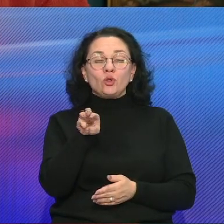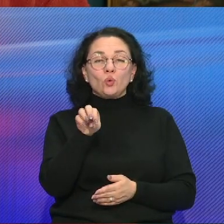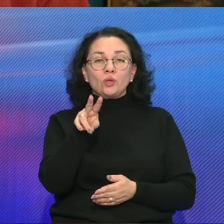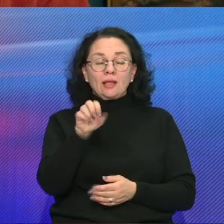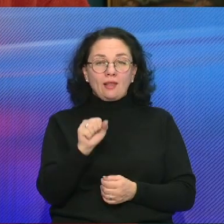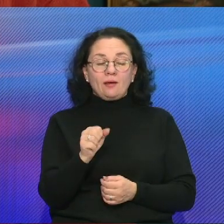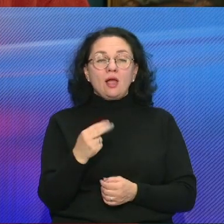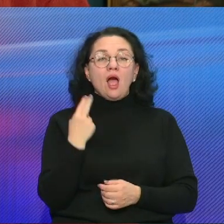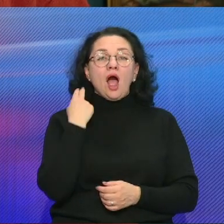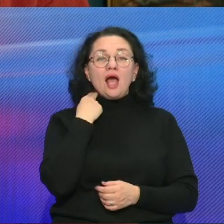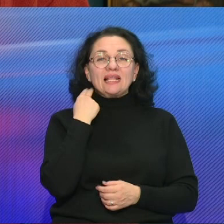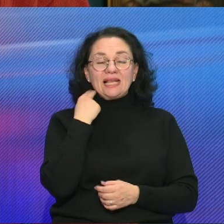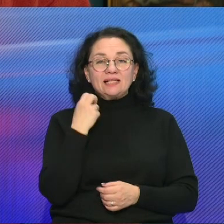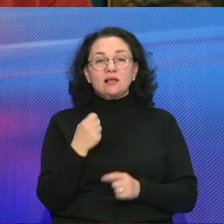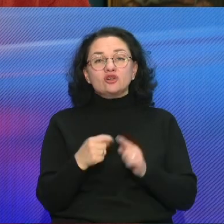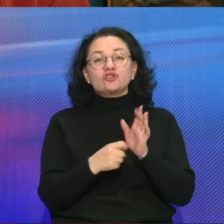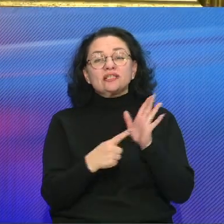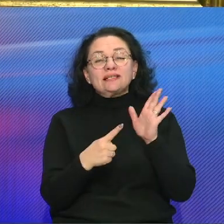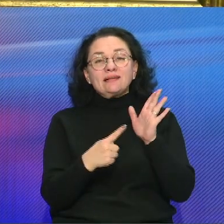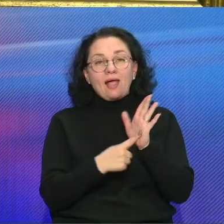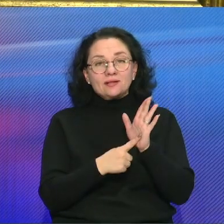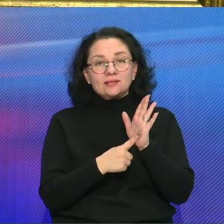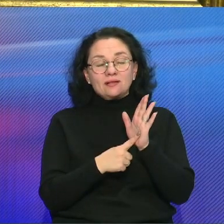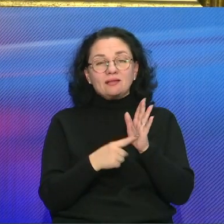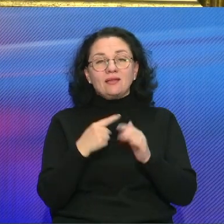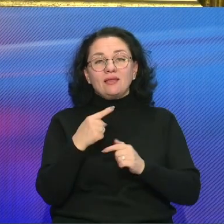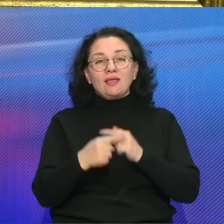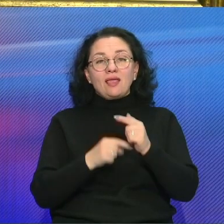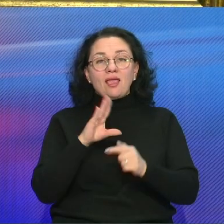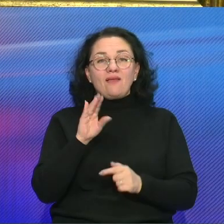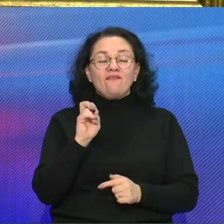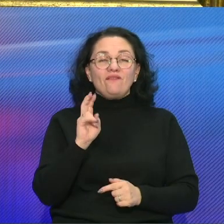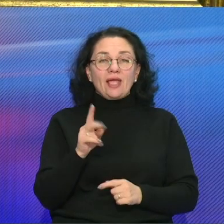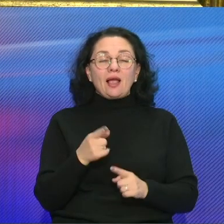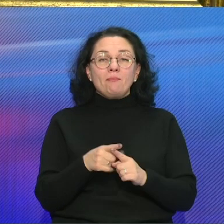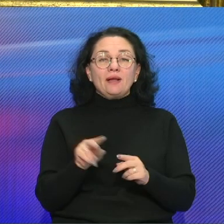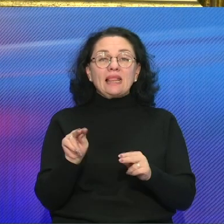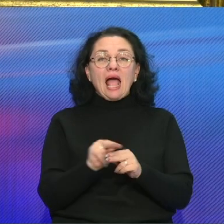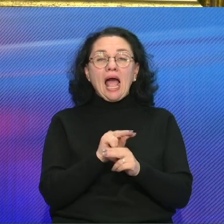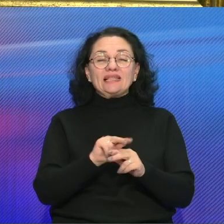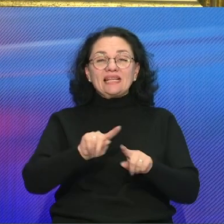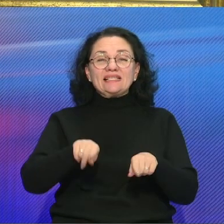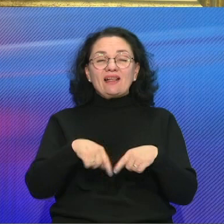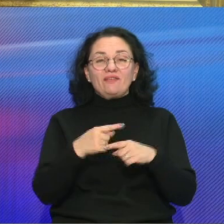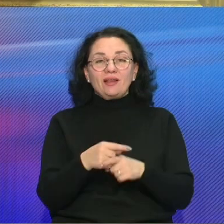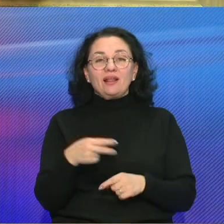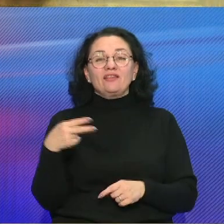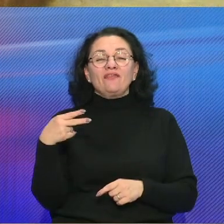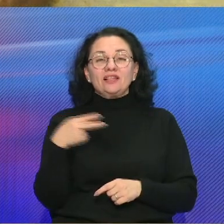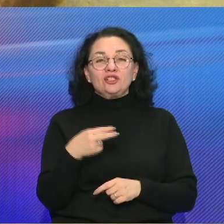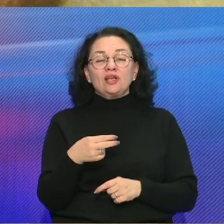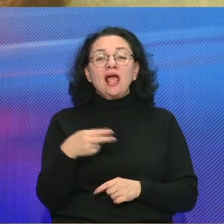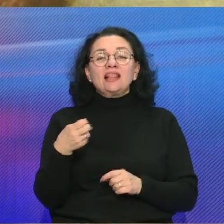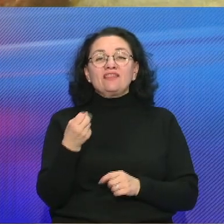англійская, 16 стагоддзя, вельмі такой цікавай постаці. Быў адрэстаўраваны ў 2011 годзе